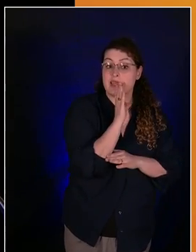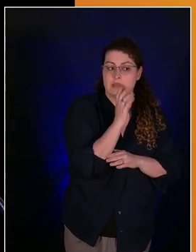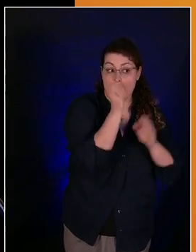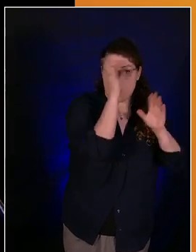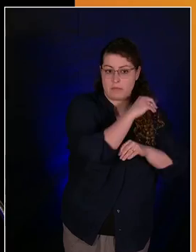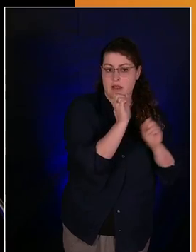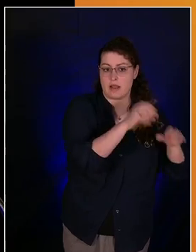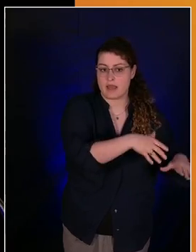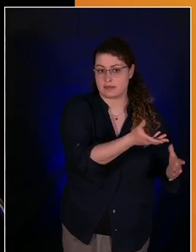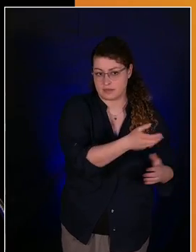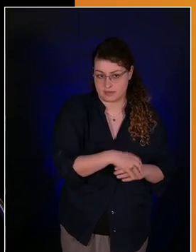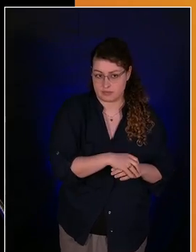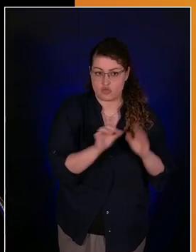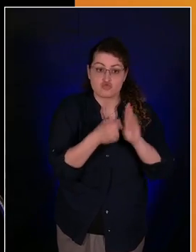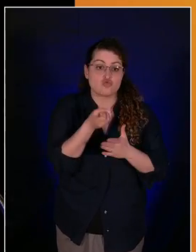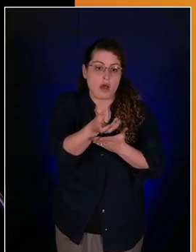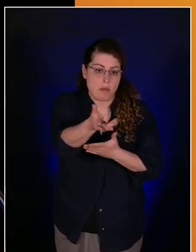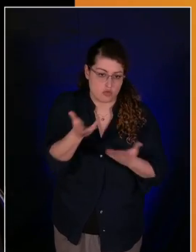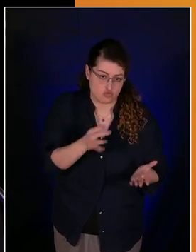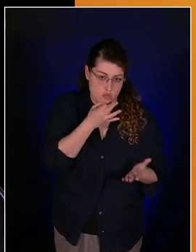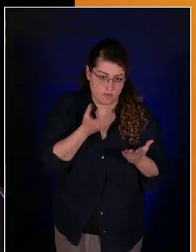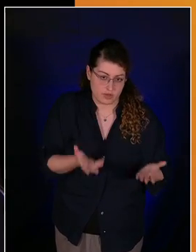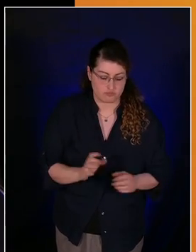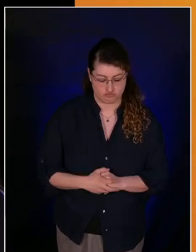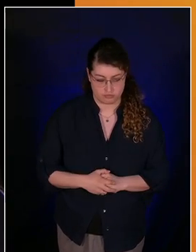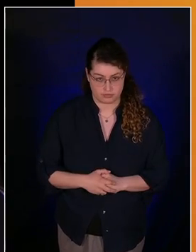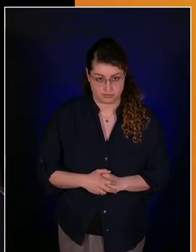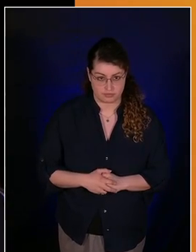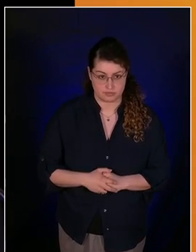suite ce sera fait et le rappeler